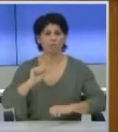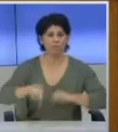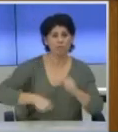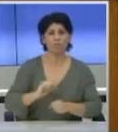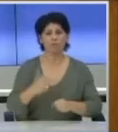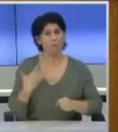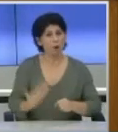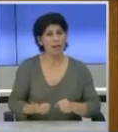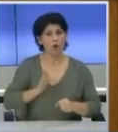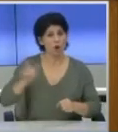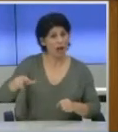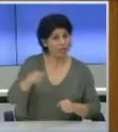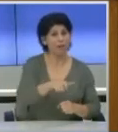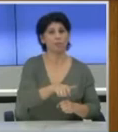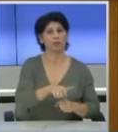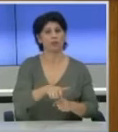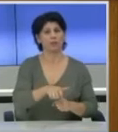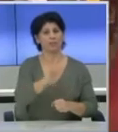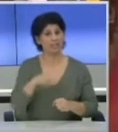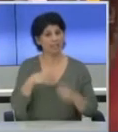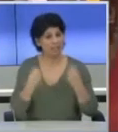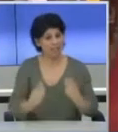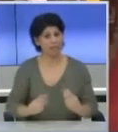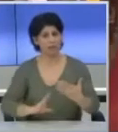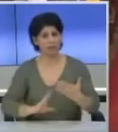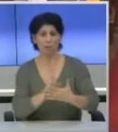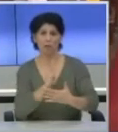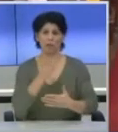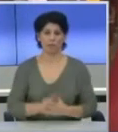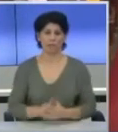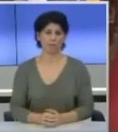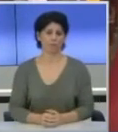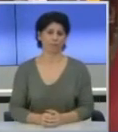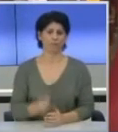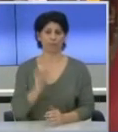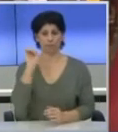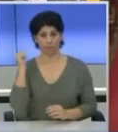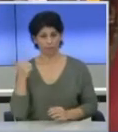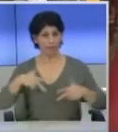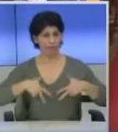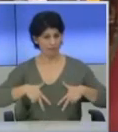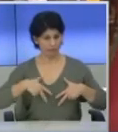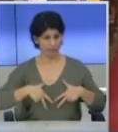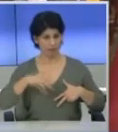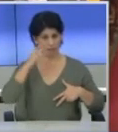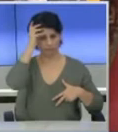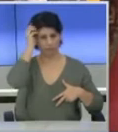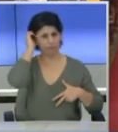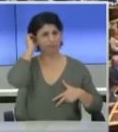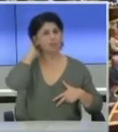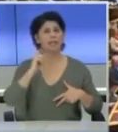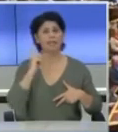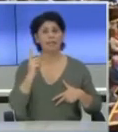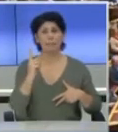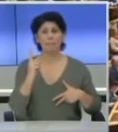δίνει ο κάθε Έλληνας πολίτης για να ζήσει καλύτερα, για να προκόψει. Χθες η κυβέρνηση σε